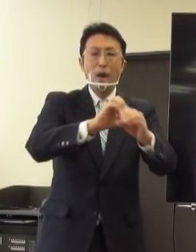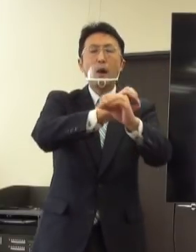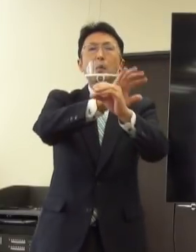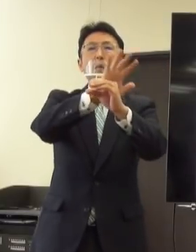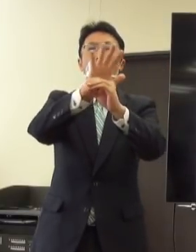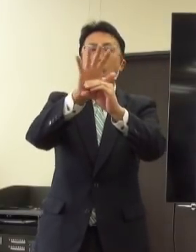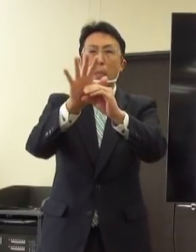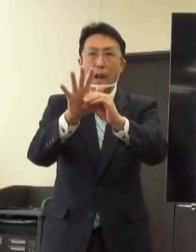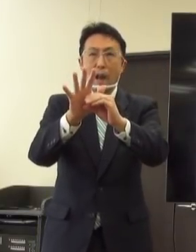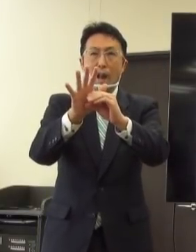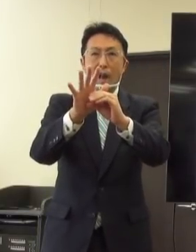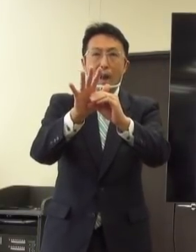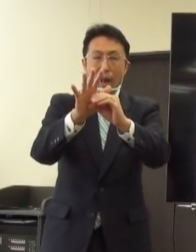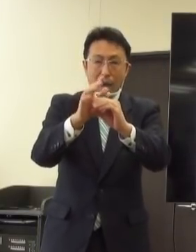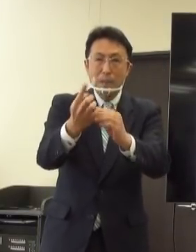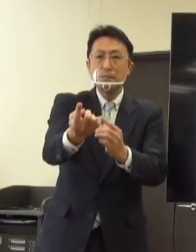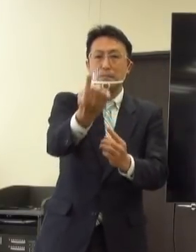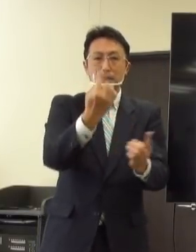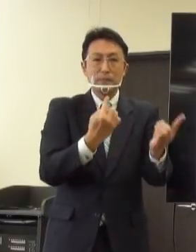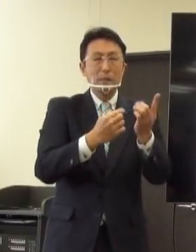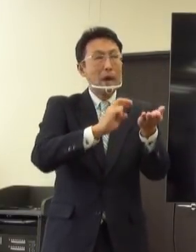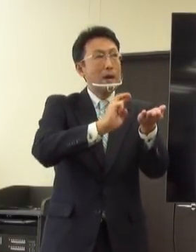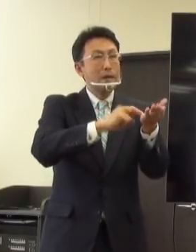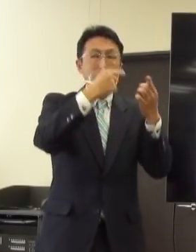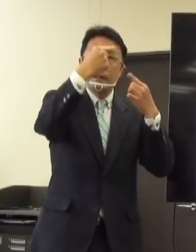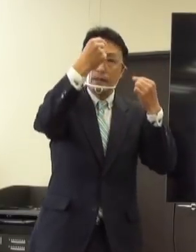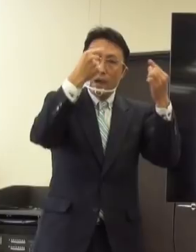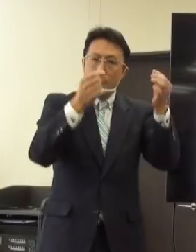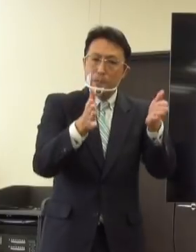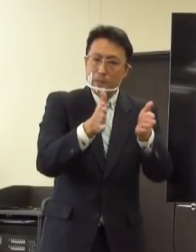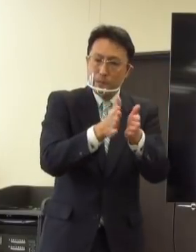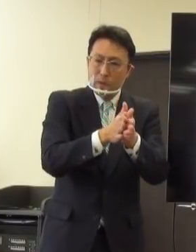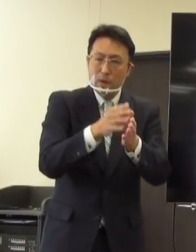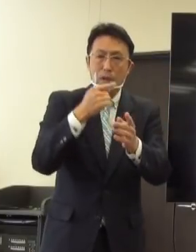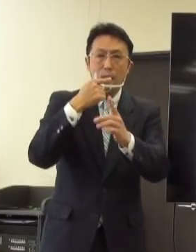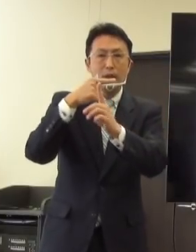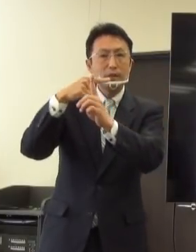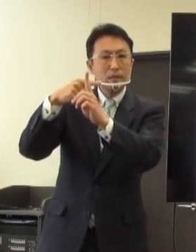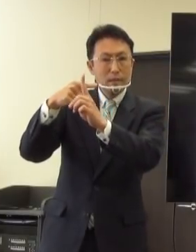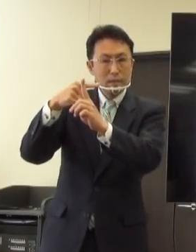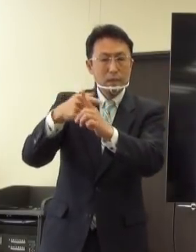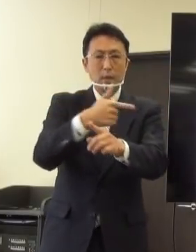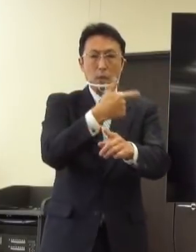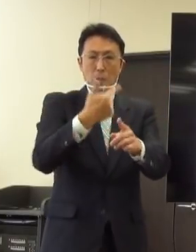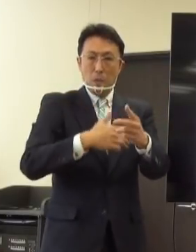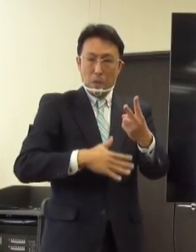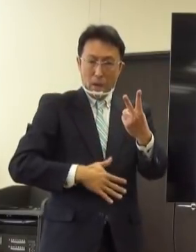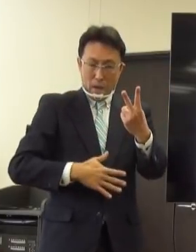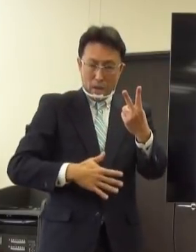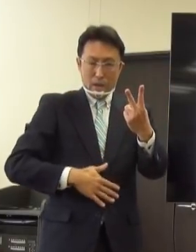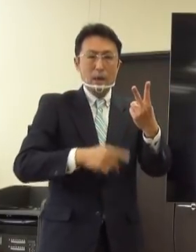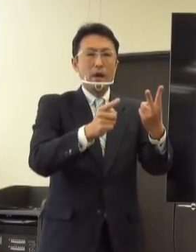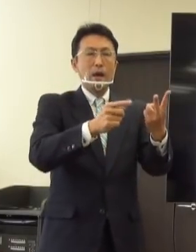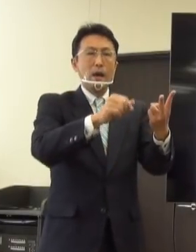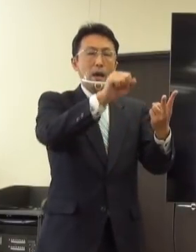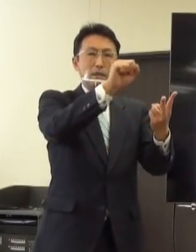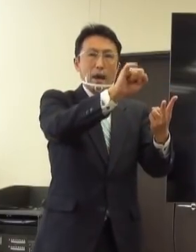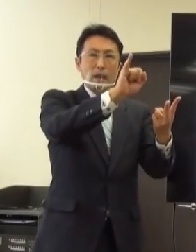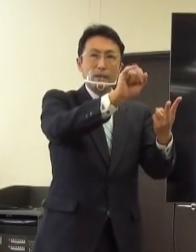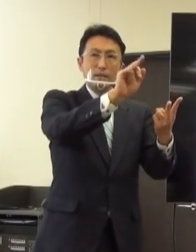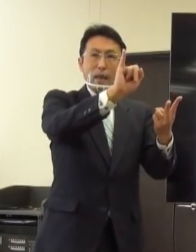ている、医大も含めて4つ、日赤病院、大原病院、済生会病院、医大病院あるんですけ